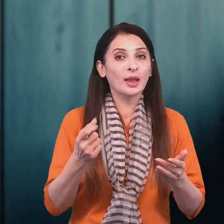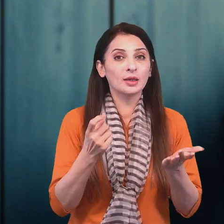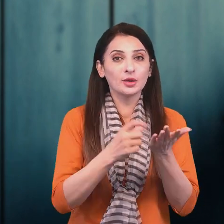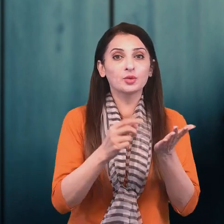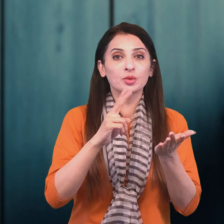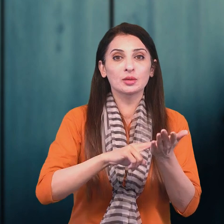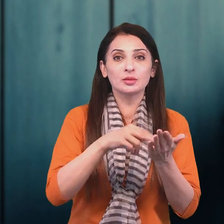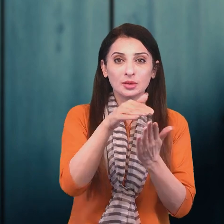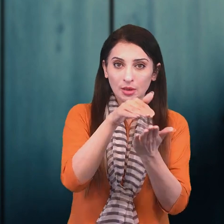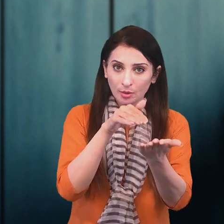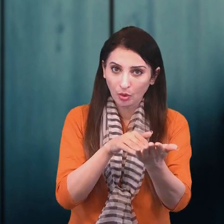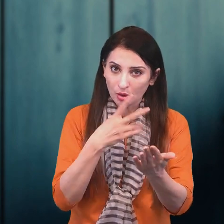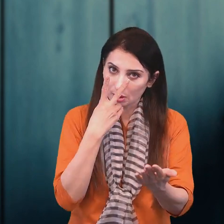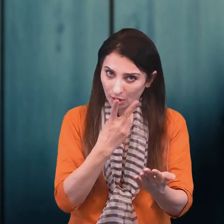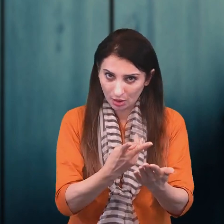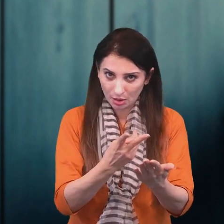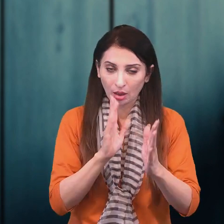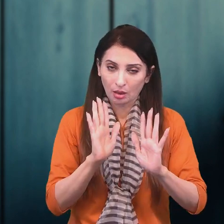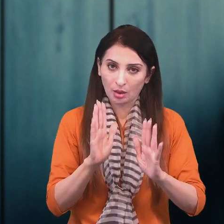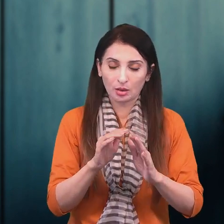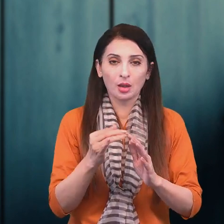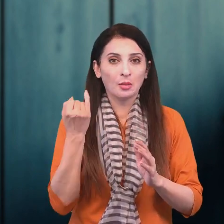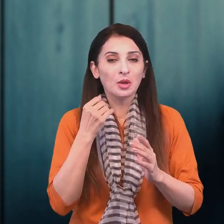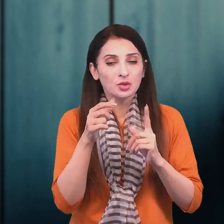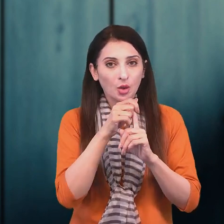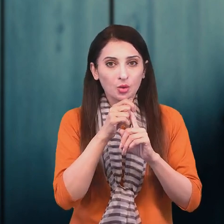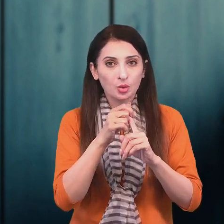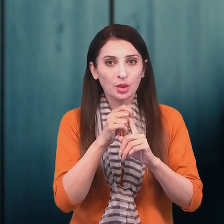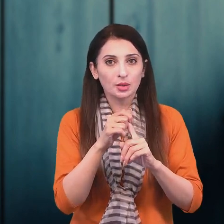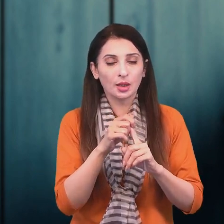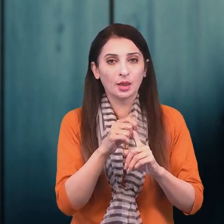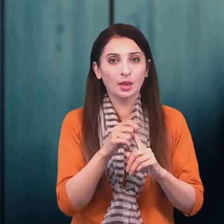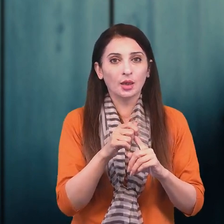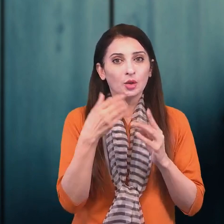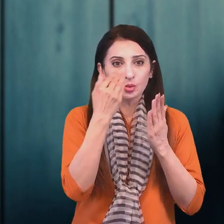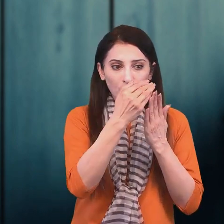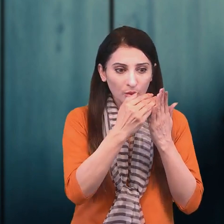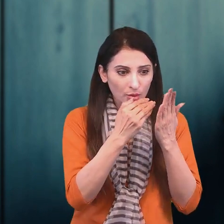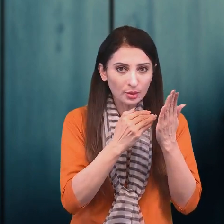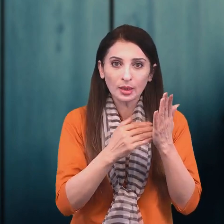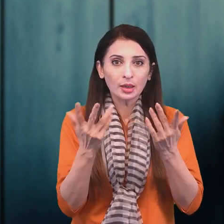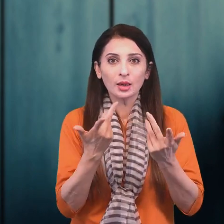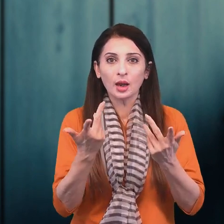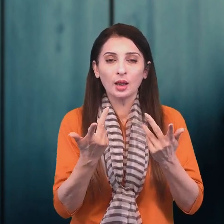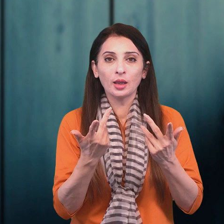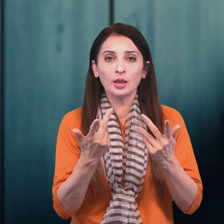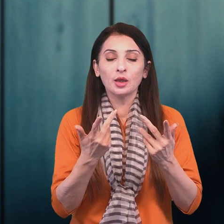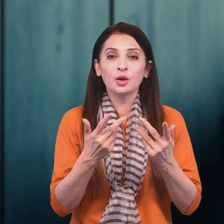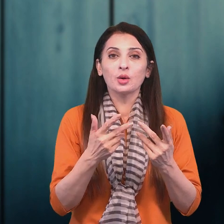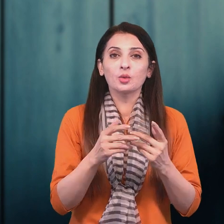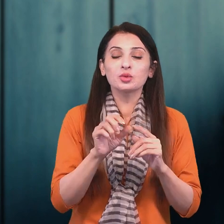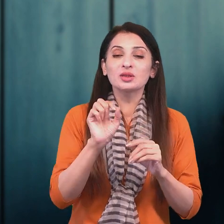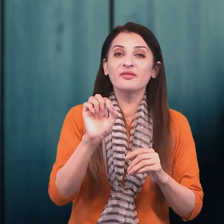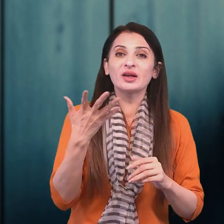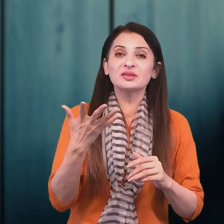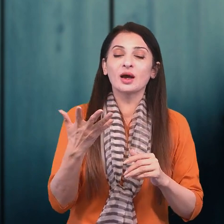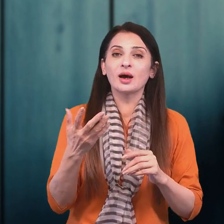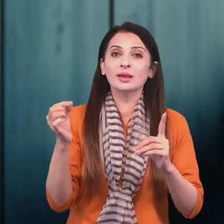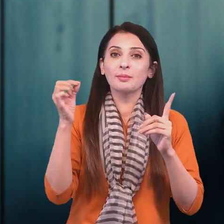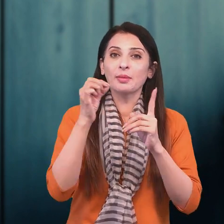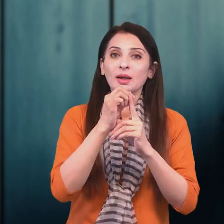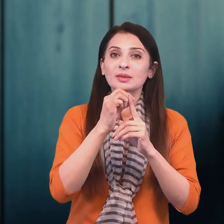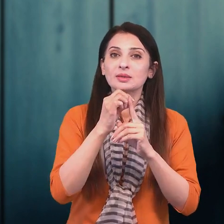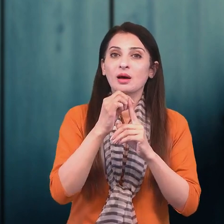نیشن ہیومن ڈیولپمنٹ رپورٹ دیکھنی ہو، ہماری جو کامن ویلتھ یوتھ رینکنگ ہے وہ آج کہاں پر ہے، اس کی بنیادی وجہ یہ ہے